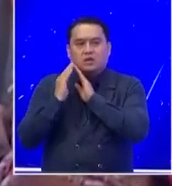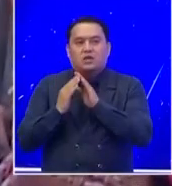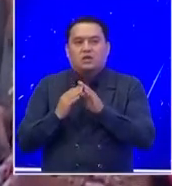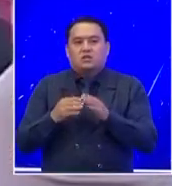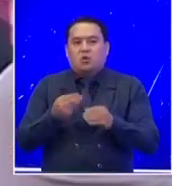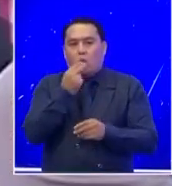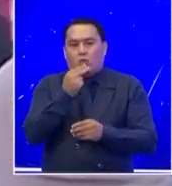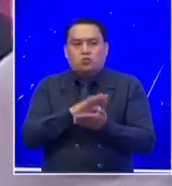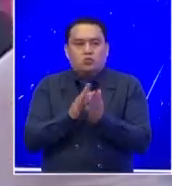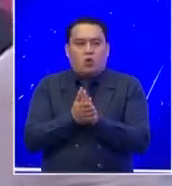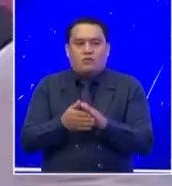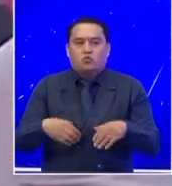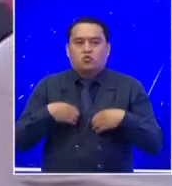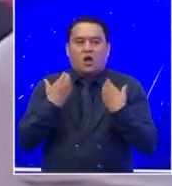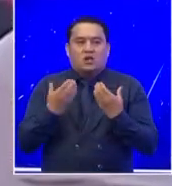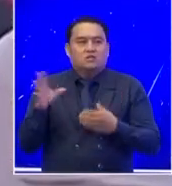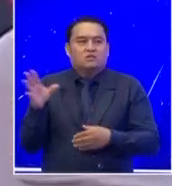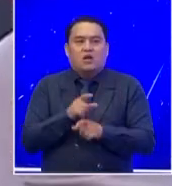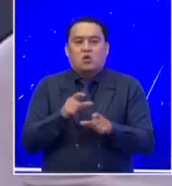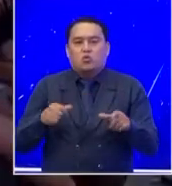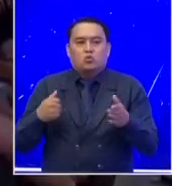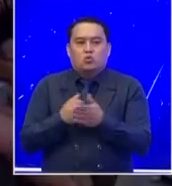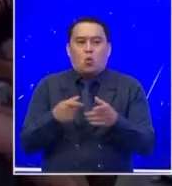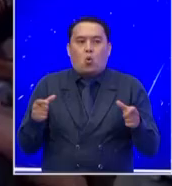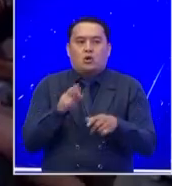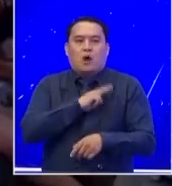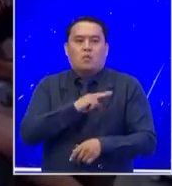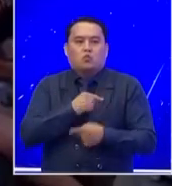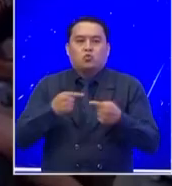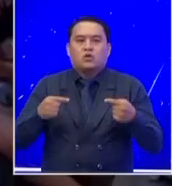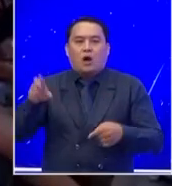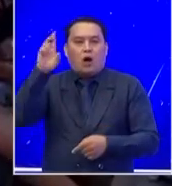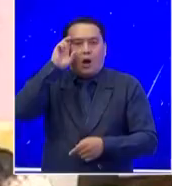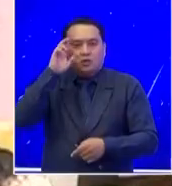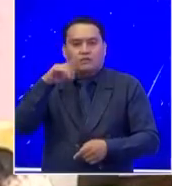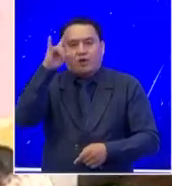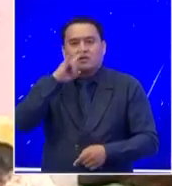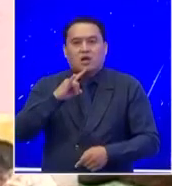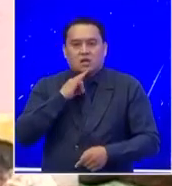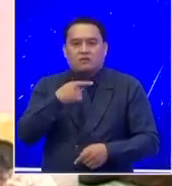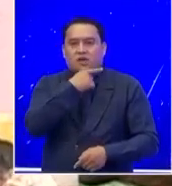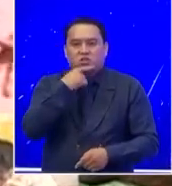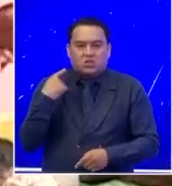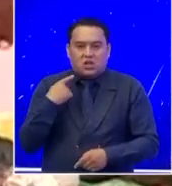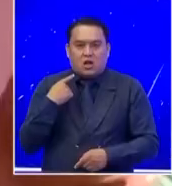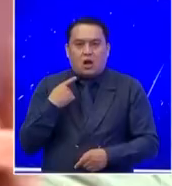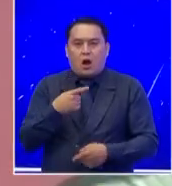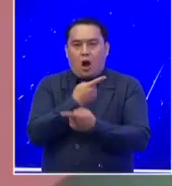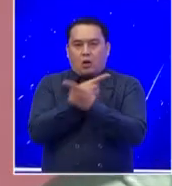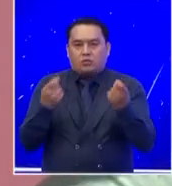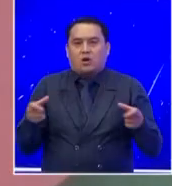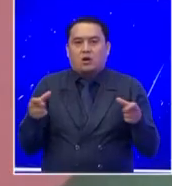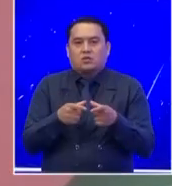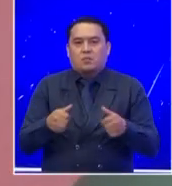в антисанитарных условиях. Все эти люди до пандемии работали в других странах, в том числе в Казахстане и России. Когда объявили карантин,